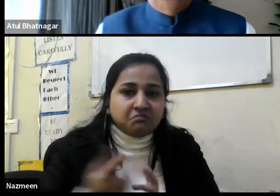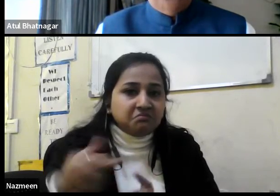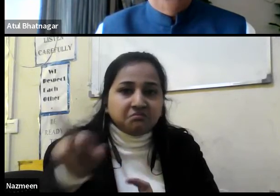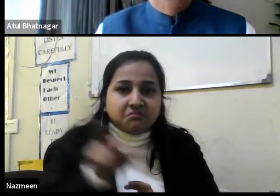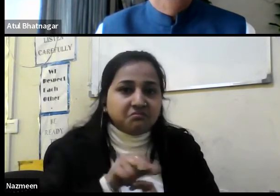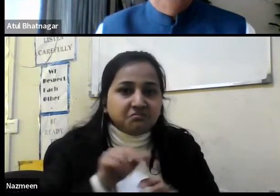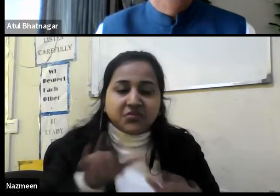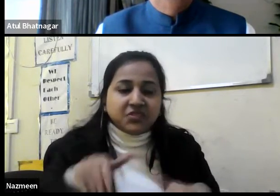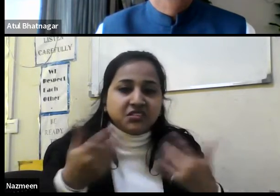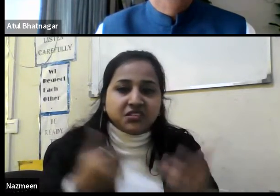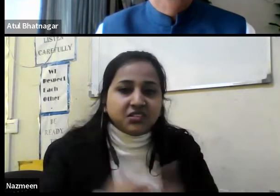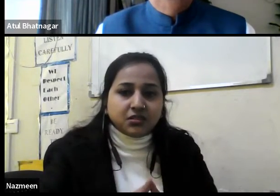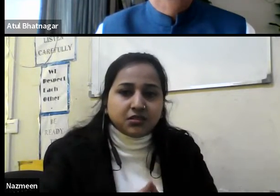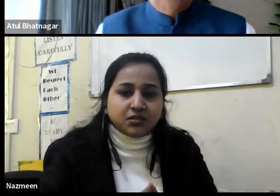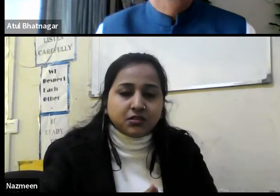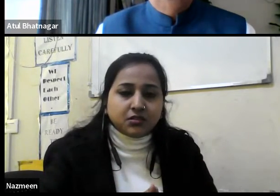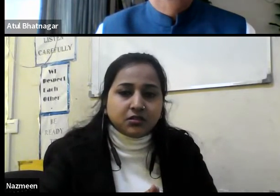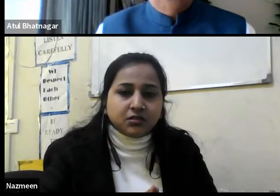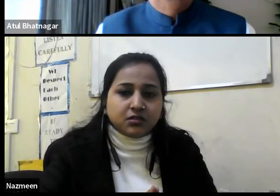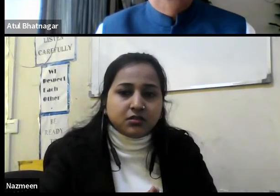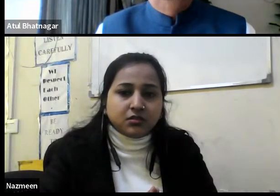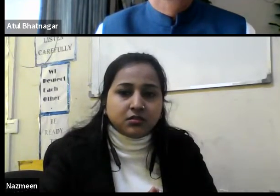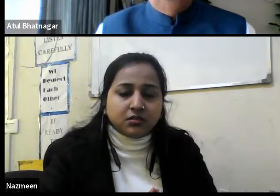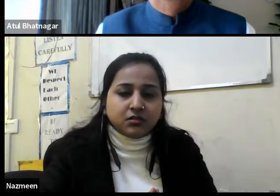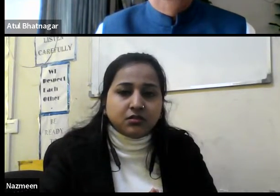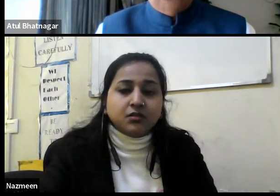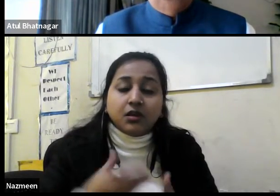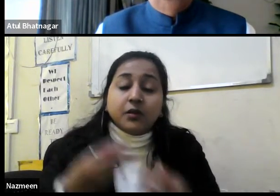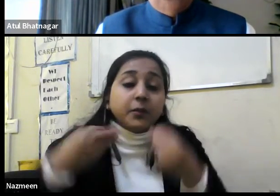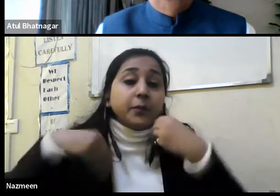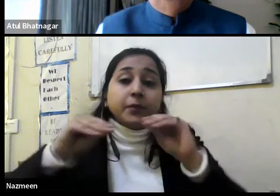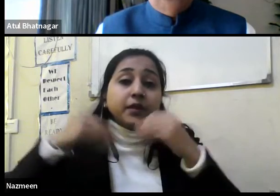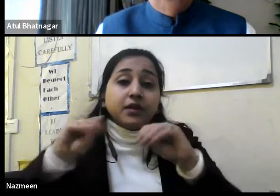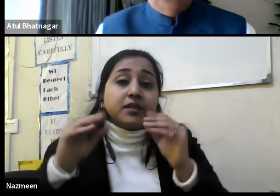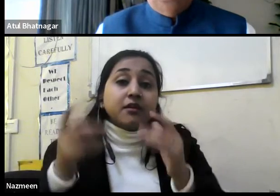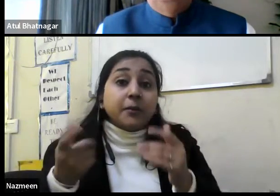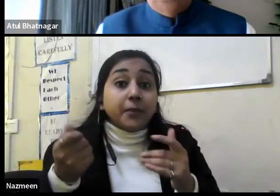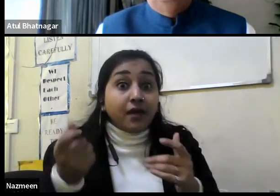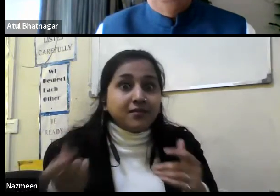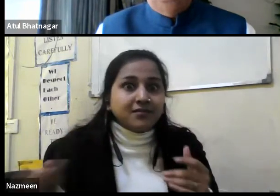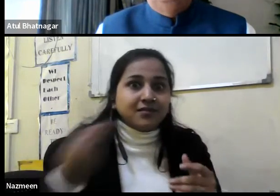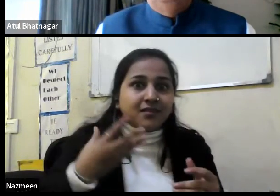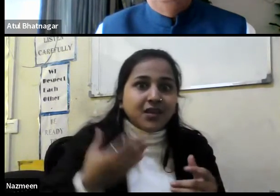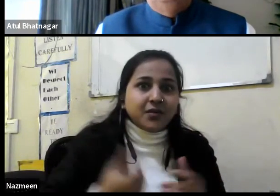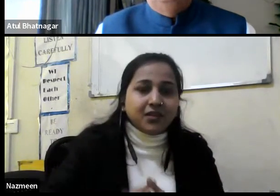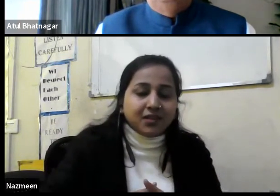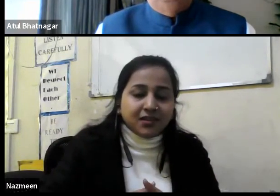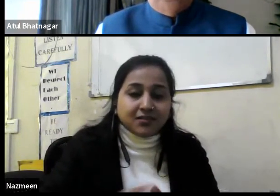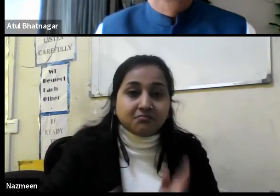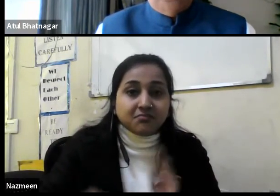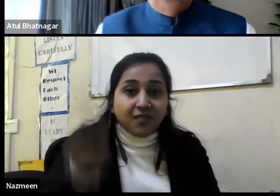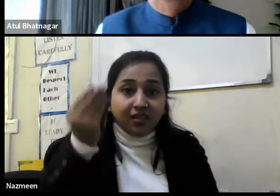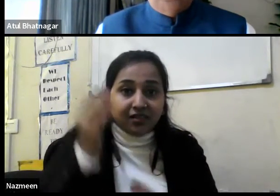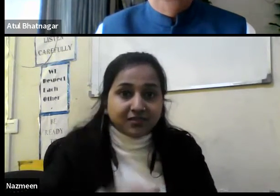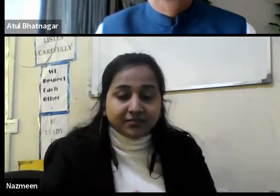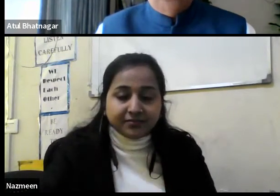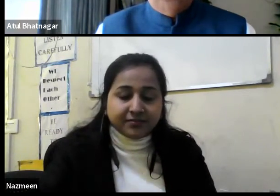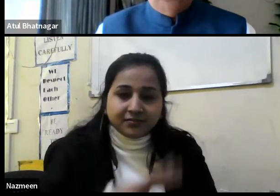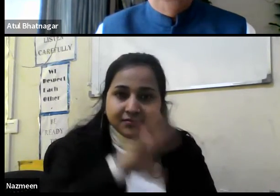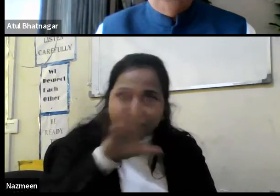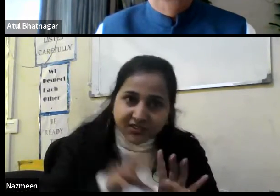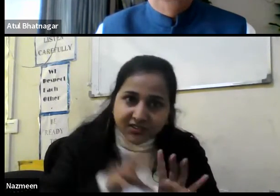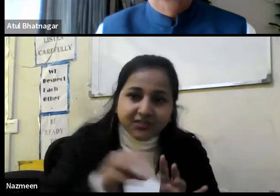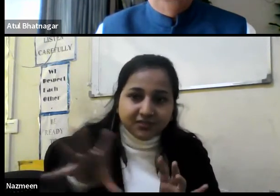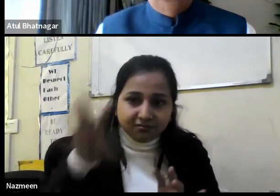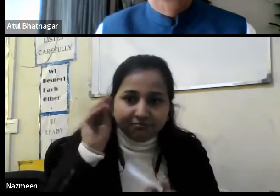में। तो मेरे को वहां बेचना है जहां मेरे को अच्छे रिटर्न मिले। तो ये सारी चीजें सीखनी बहुत